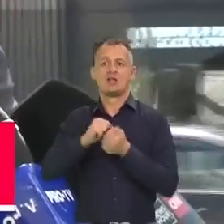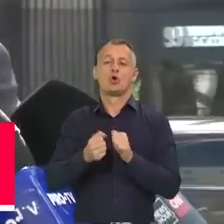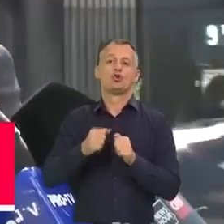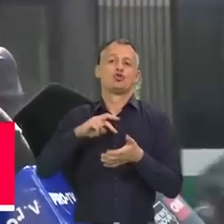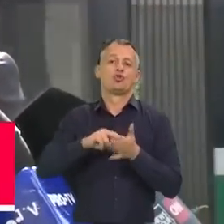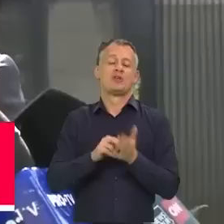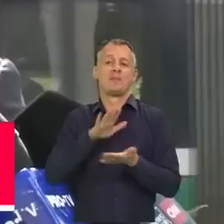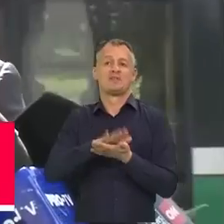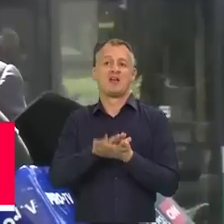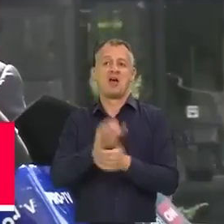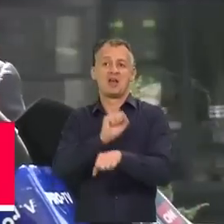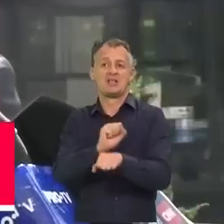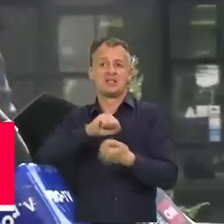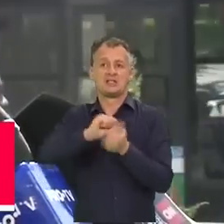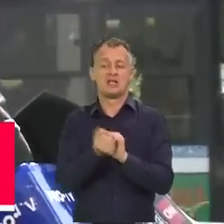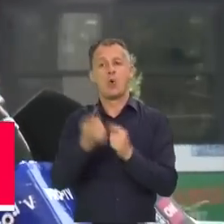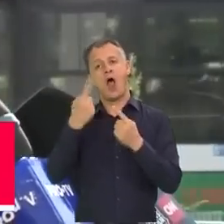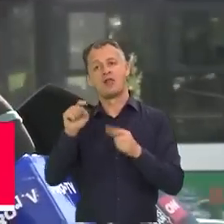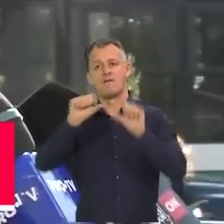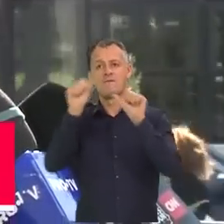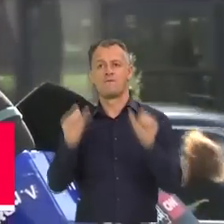acestuia în stare de arest sau într-o altă formă de